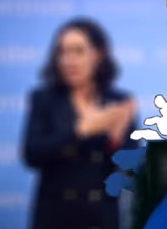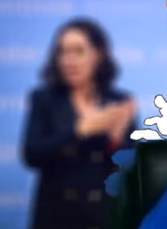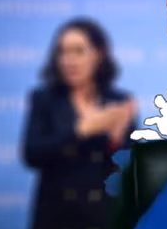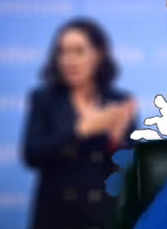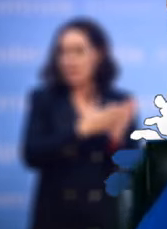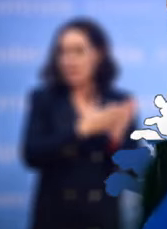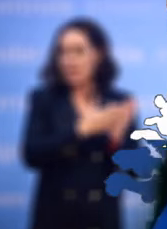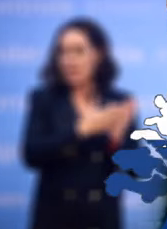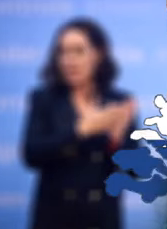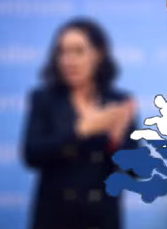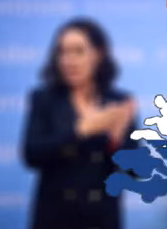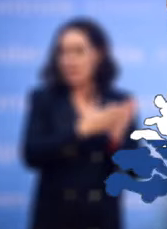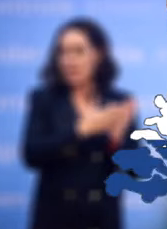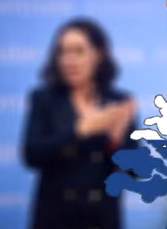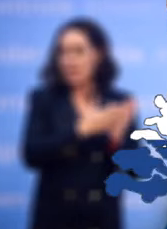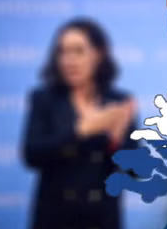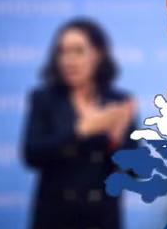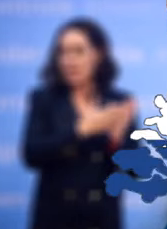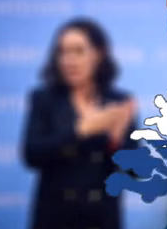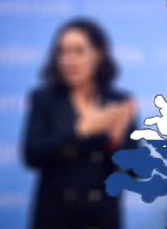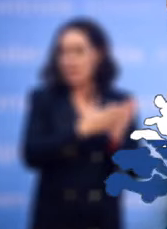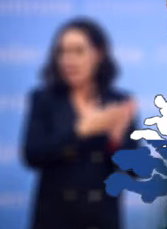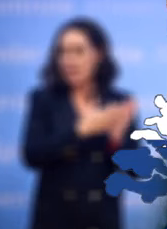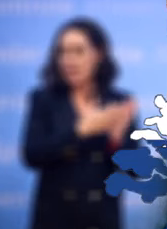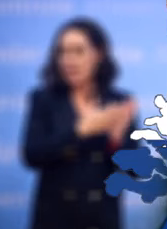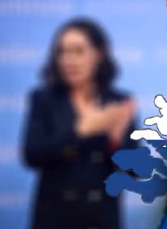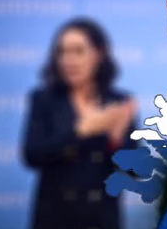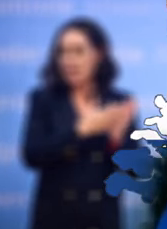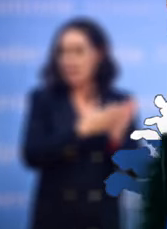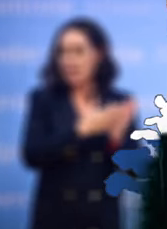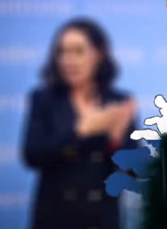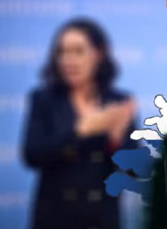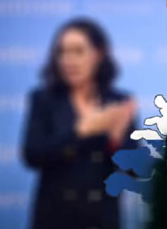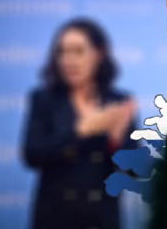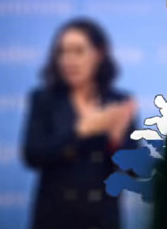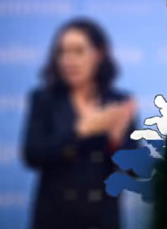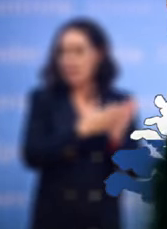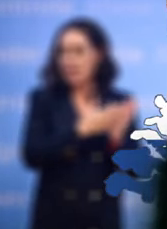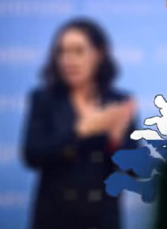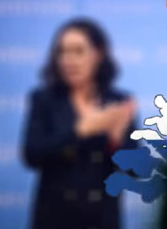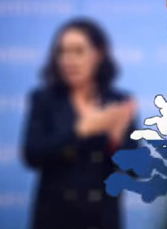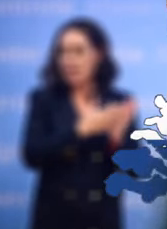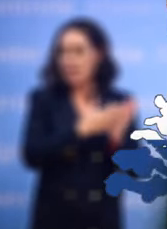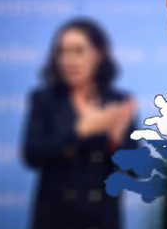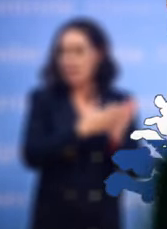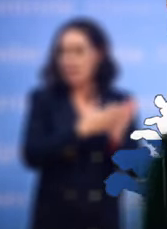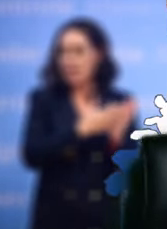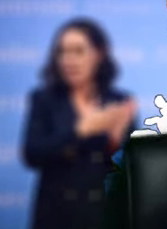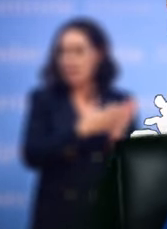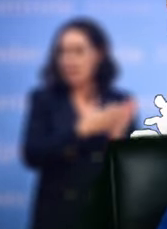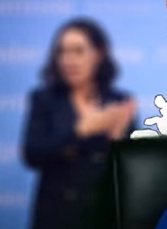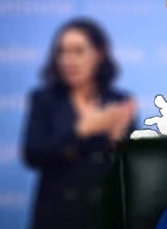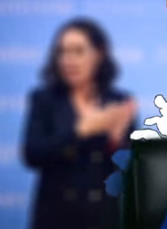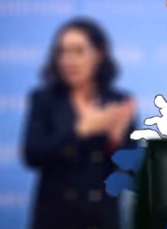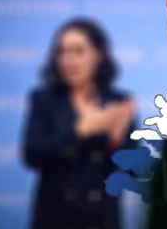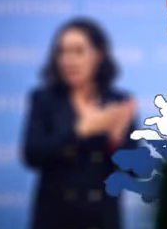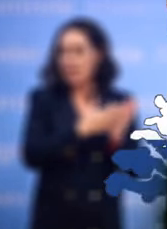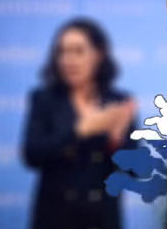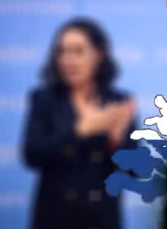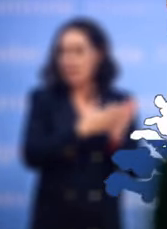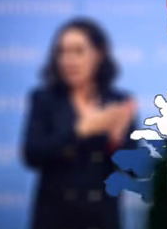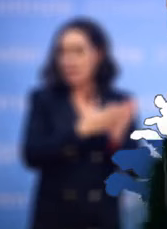maar ja. Het is keiharde waarheid, eerlijk gezegd. Ja. Specifieke dienstverlening, zoals notaris of.